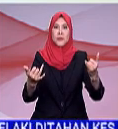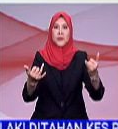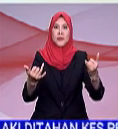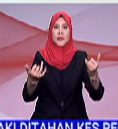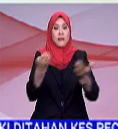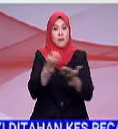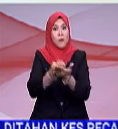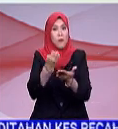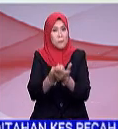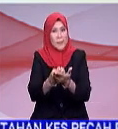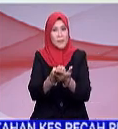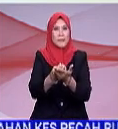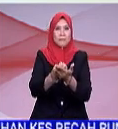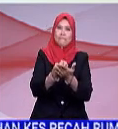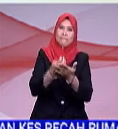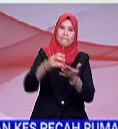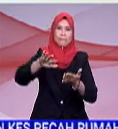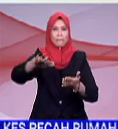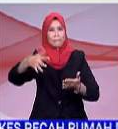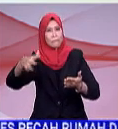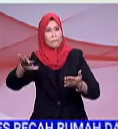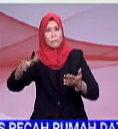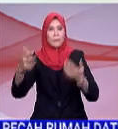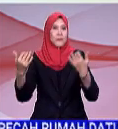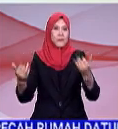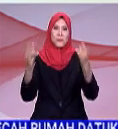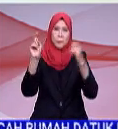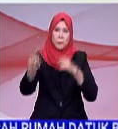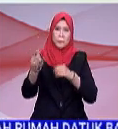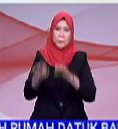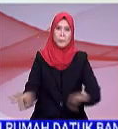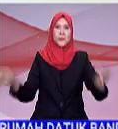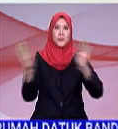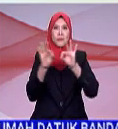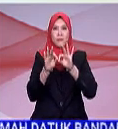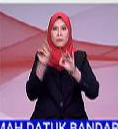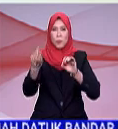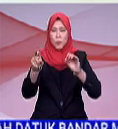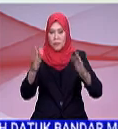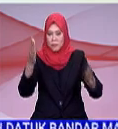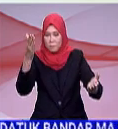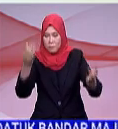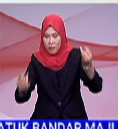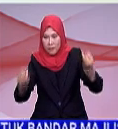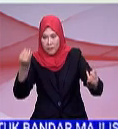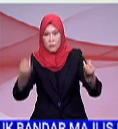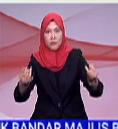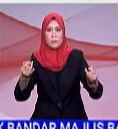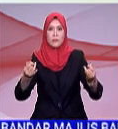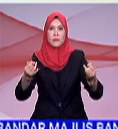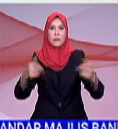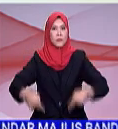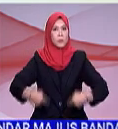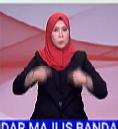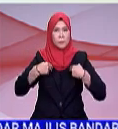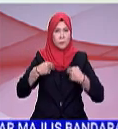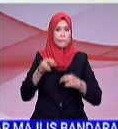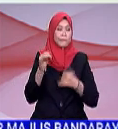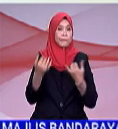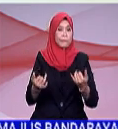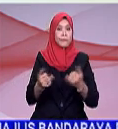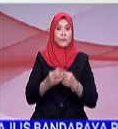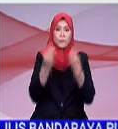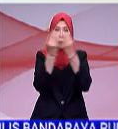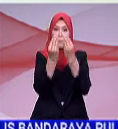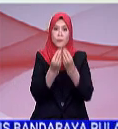pembangunan ekonomi kita. Tindakan ini penting untuk kita mengimbangkan hidup, lives and livelihoods. Jika kita lihat pada